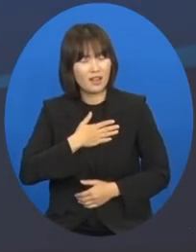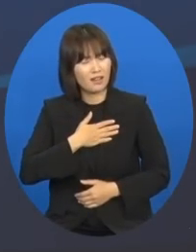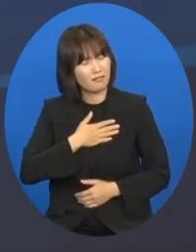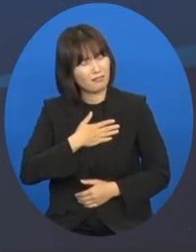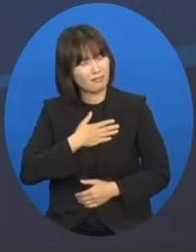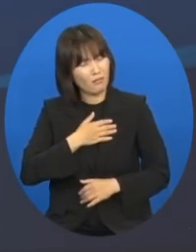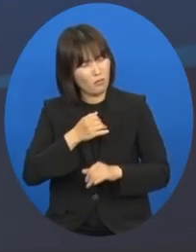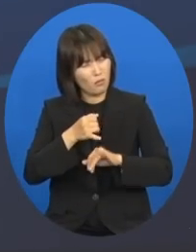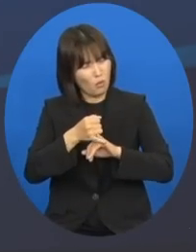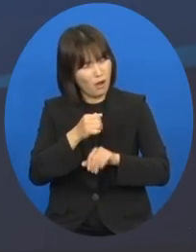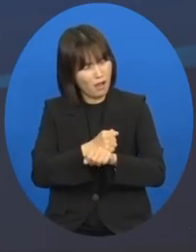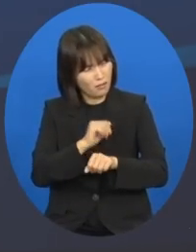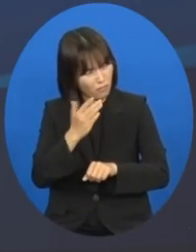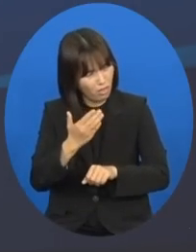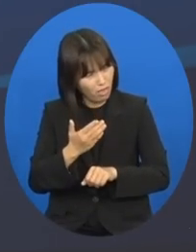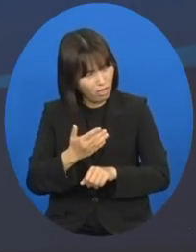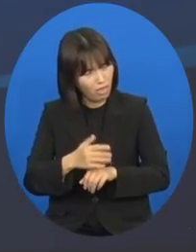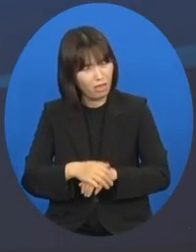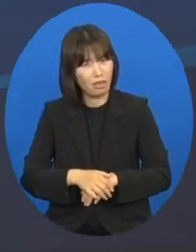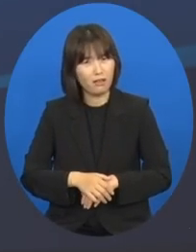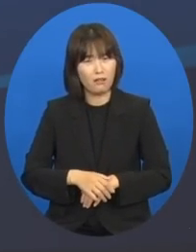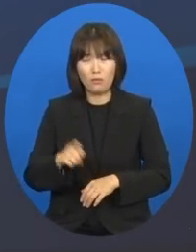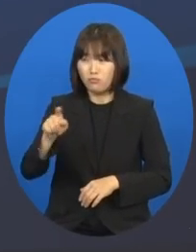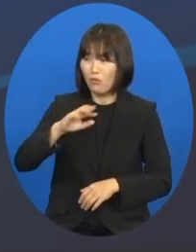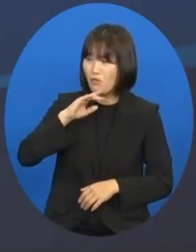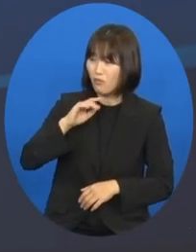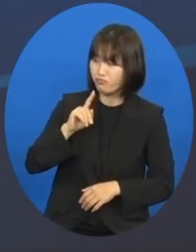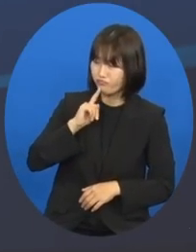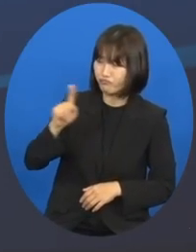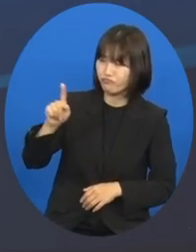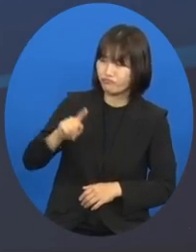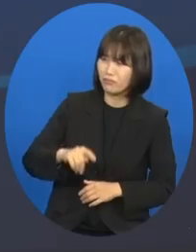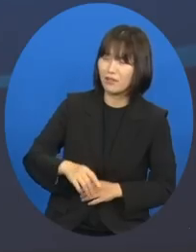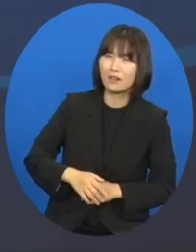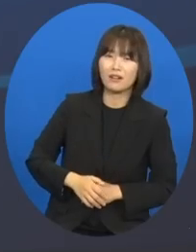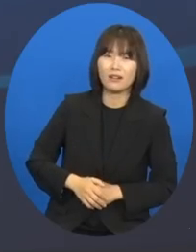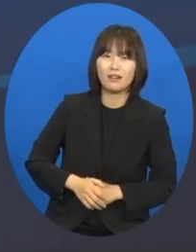걸 해야 돼요 야네 나이가 무슨 나이인데